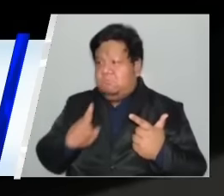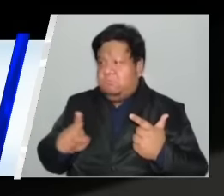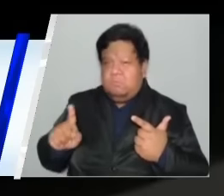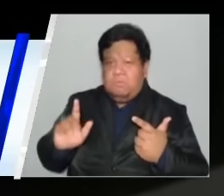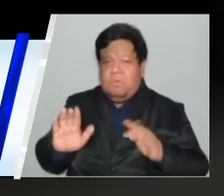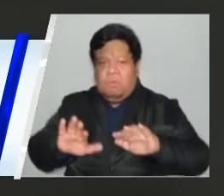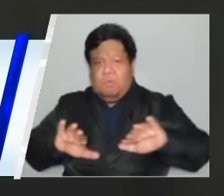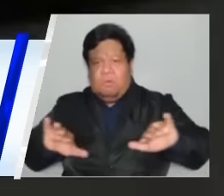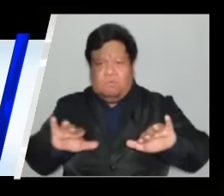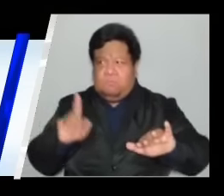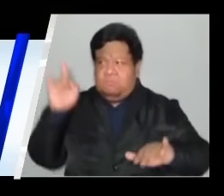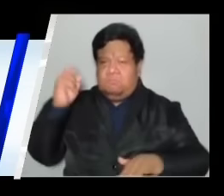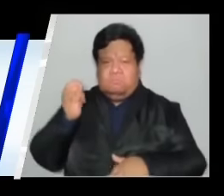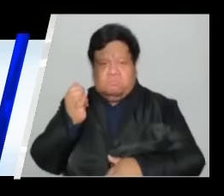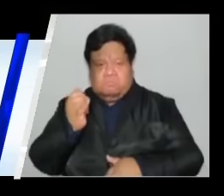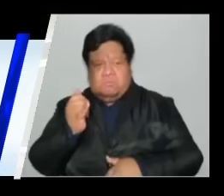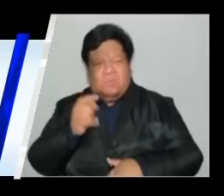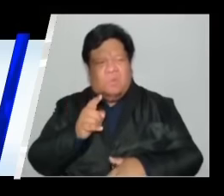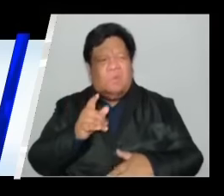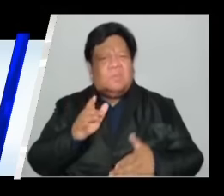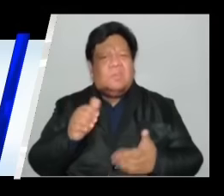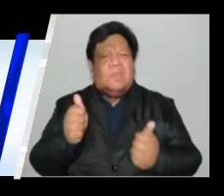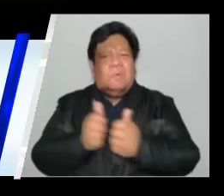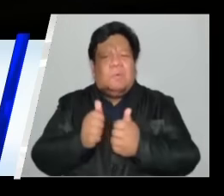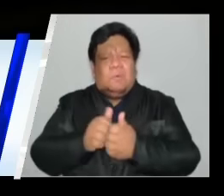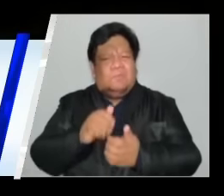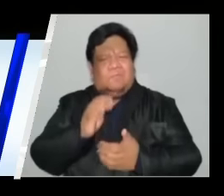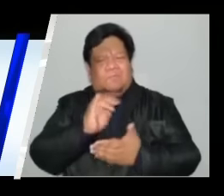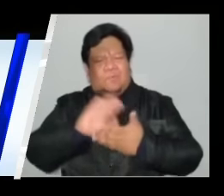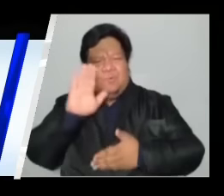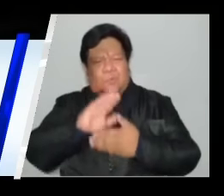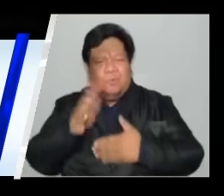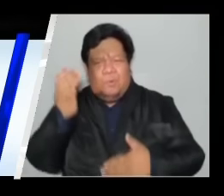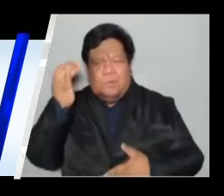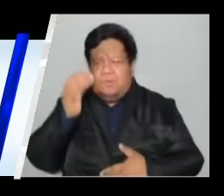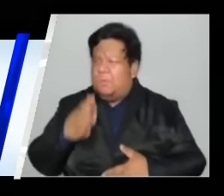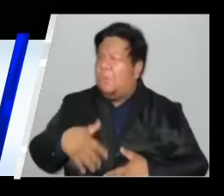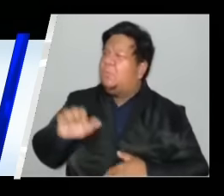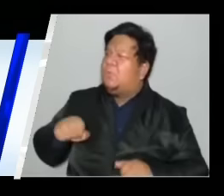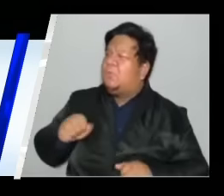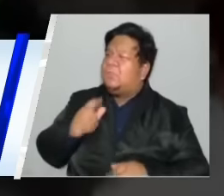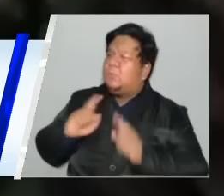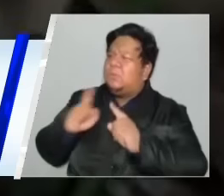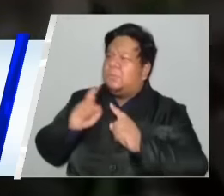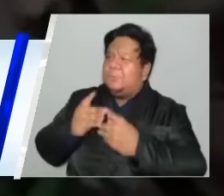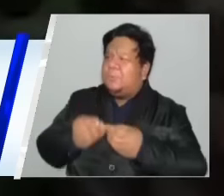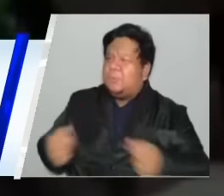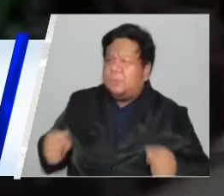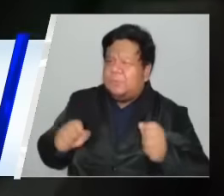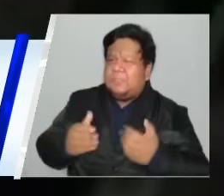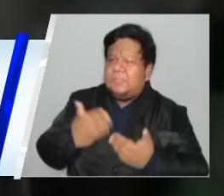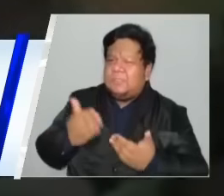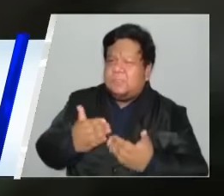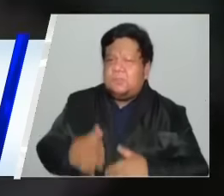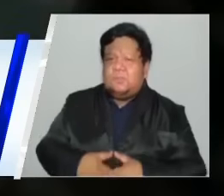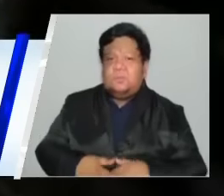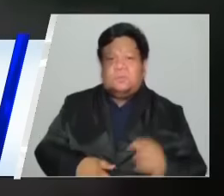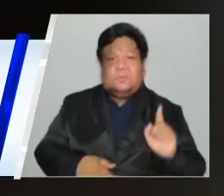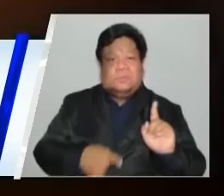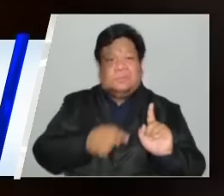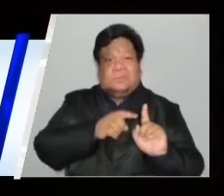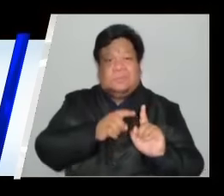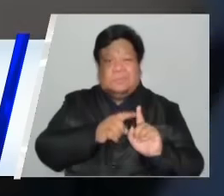naman pala. Bakit kasi nagaganyan kayo? Pwede naman kang sabi na maayos! Ang may hawak ng baril, retiradong miyembro ng Philippine